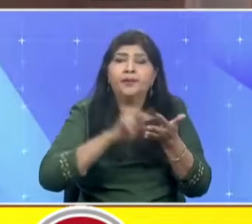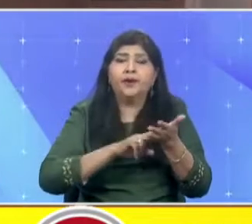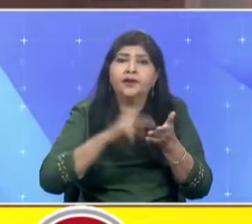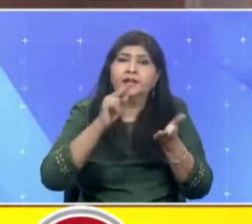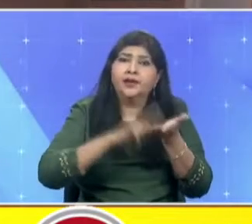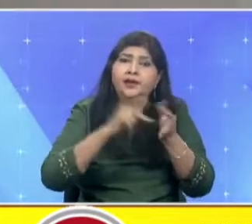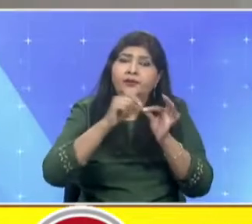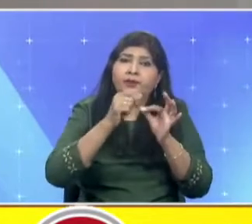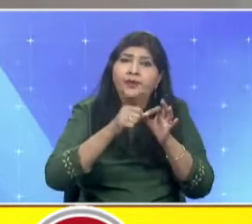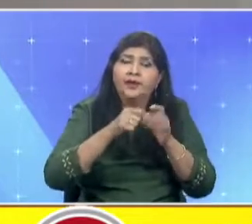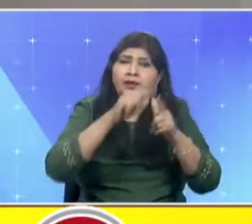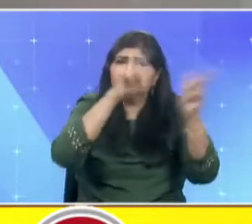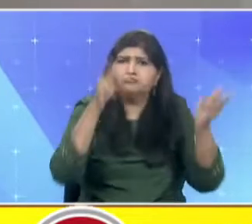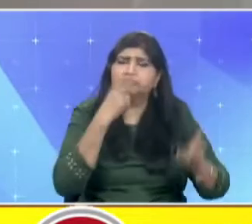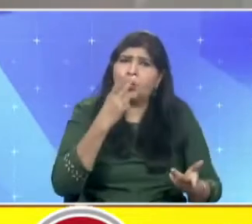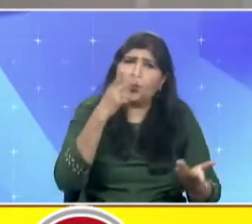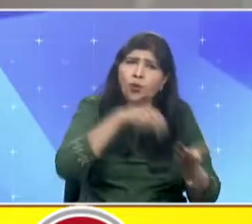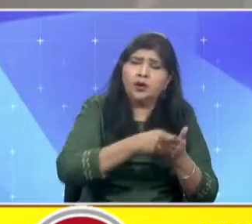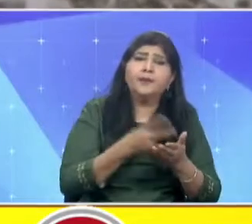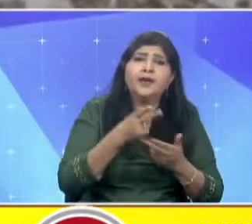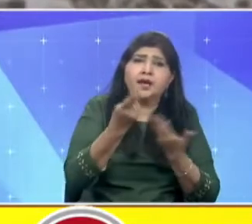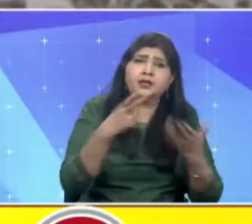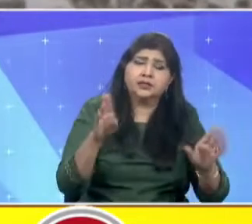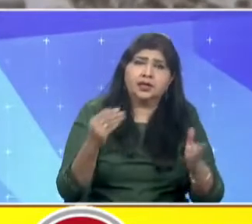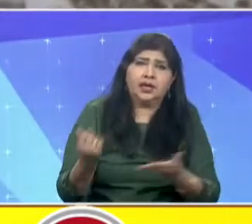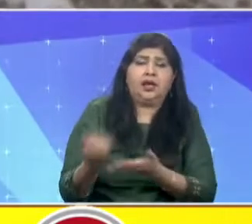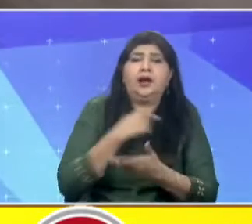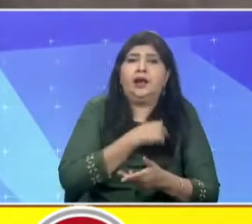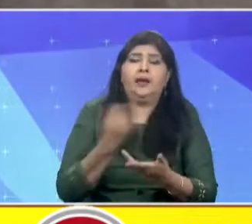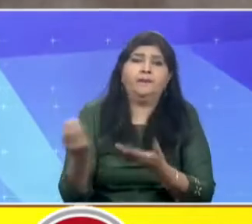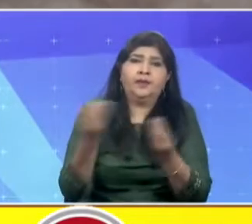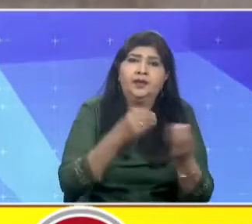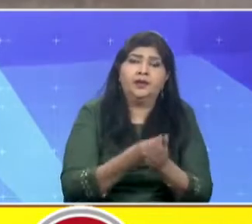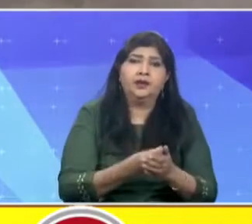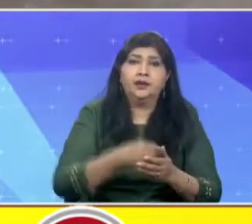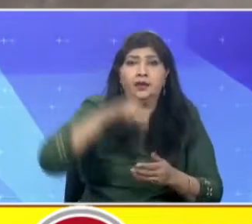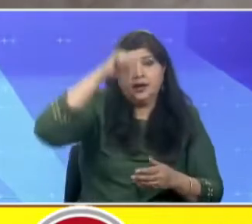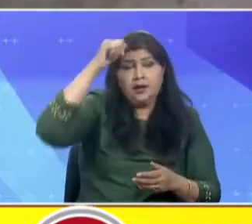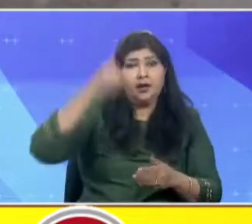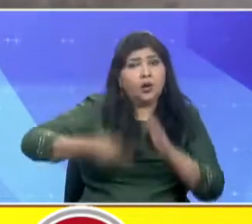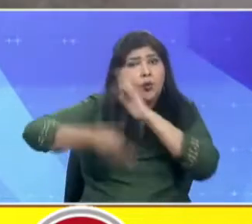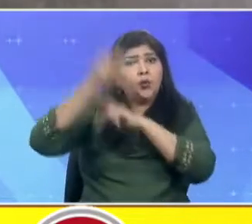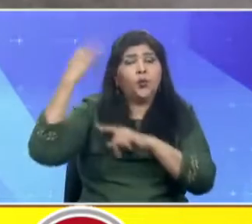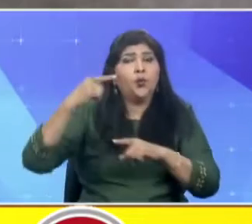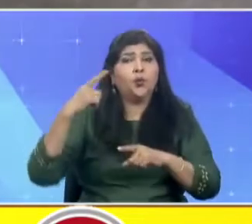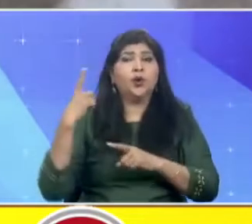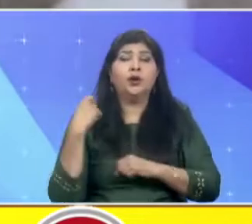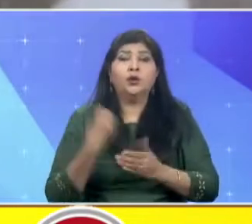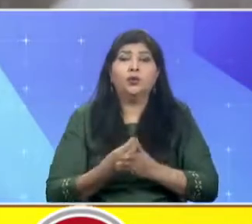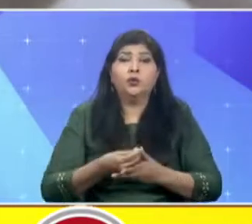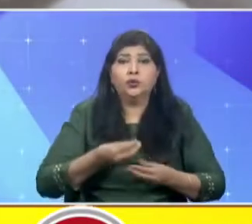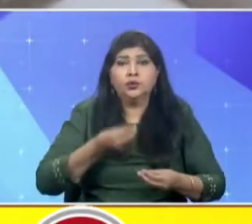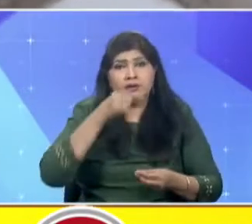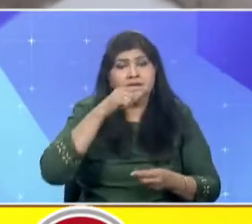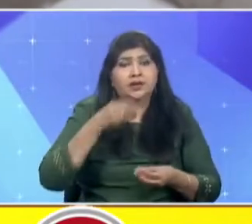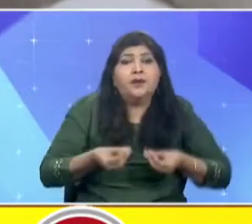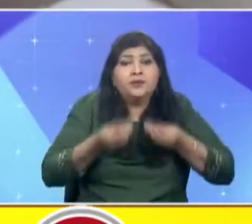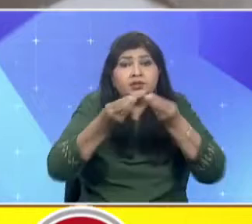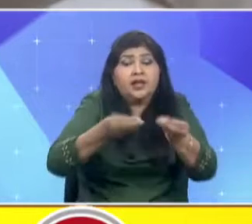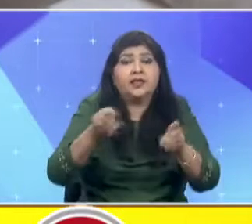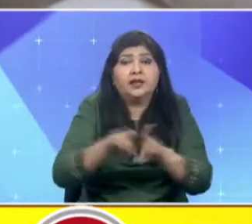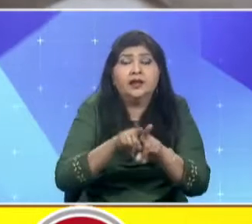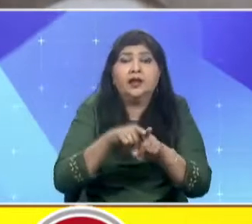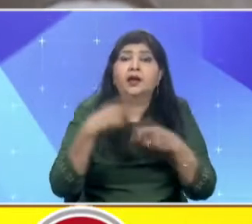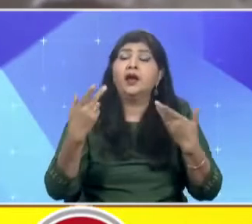विप्लवी भारत गैलरी के लोकार्पण का भी अवसर मिला। भारत के वीर क्रांतिकारियों को श्रद्धांजलि देने के लिए यह